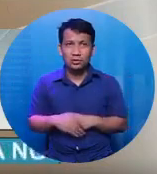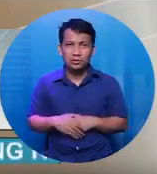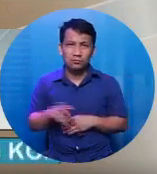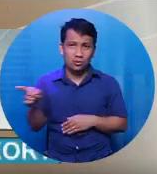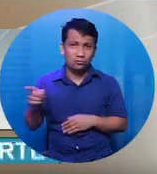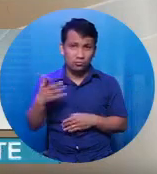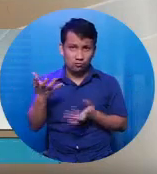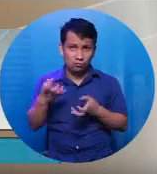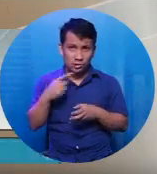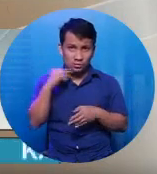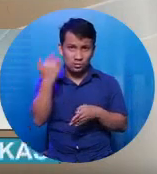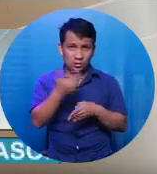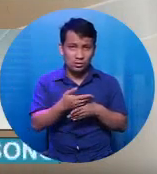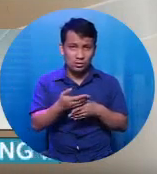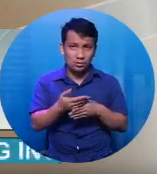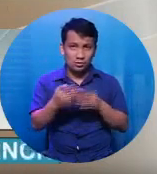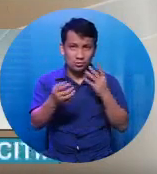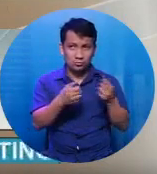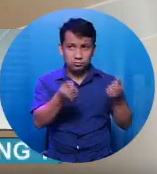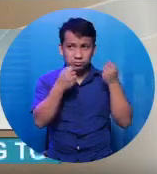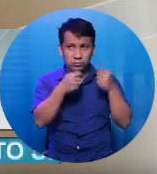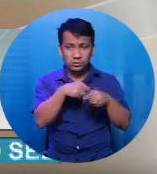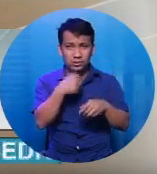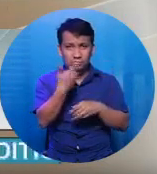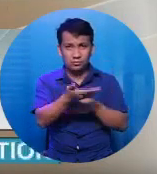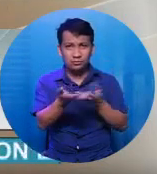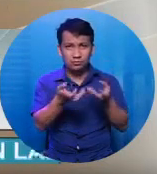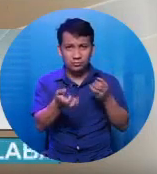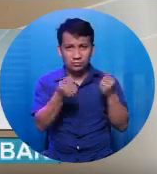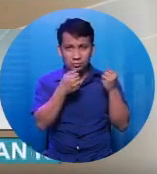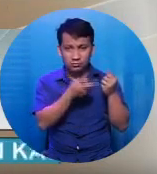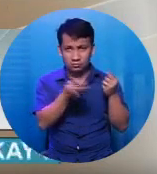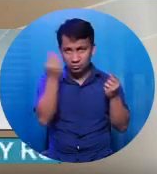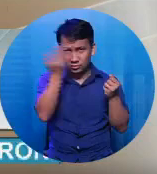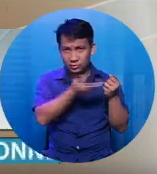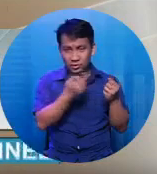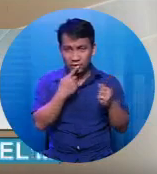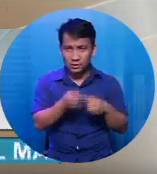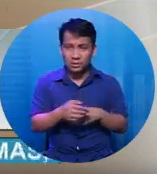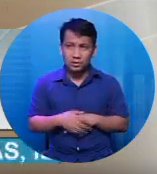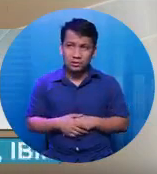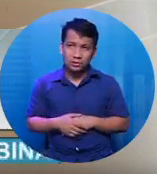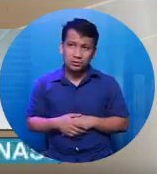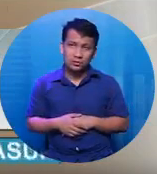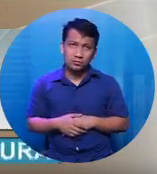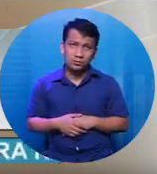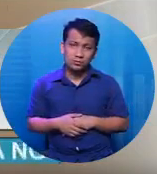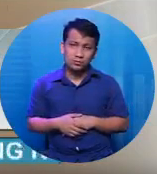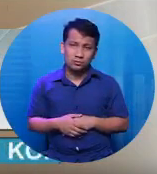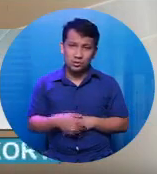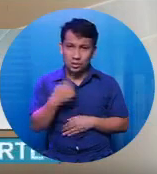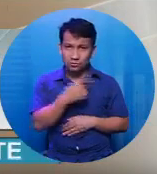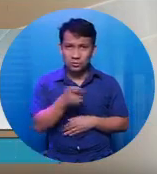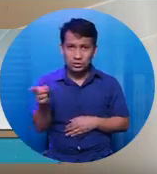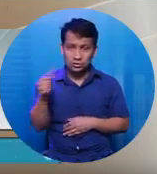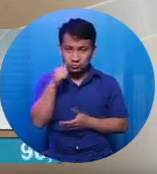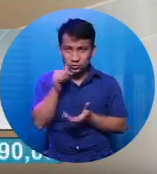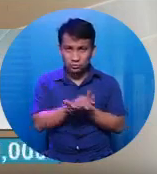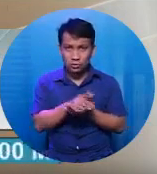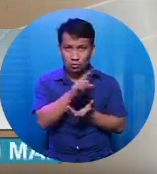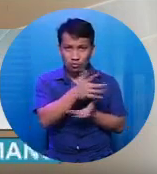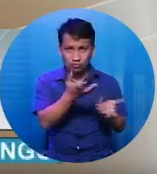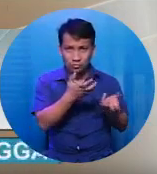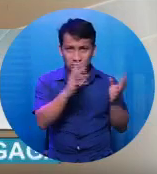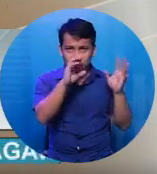ko ipakulong ni Mrs. Meron kang gusto sabihin doon sa kanyang binitiyong salita? Sir? Pakukulong ka raw ni Mrs. Yun daw ang